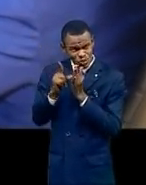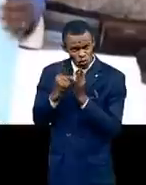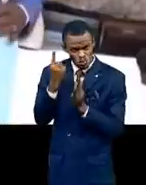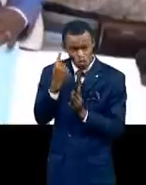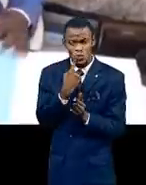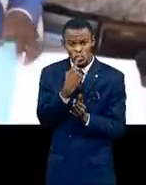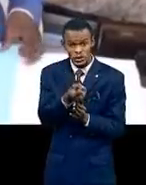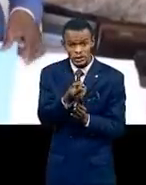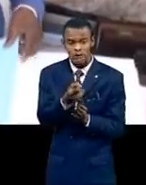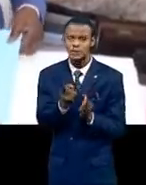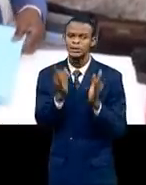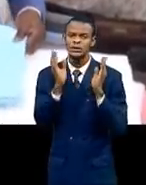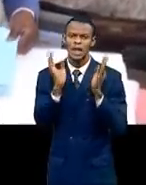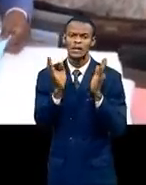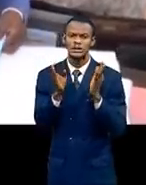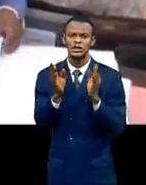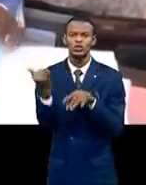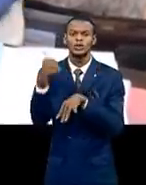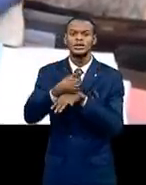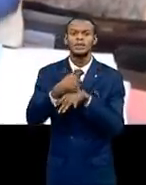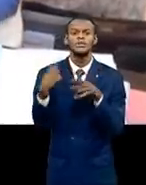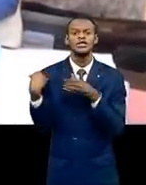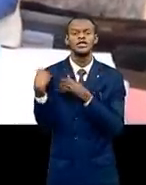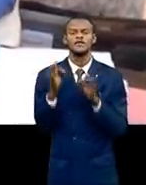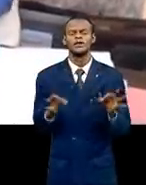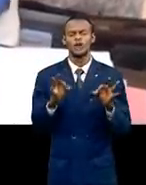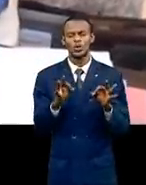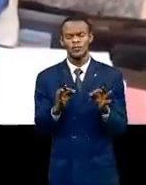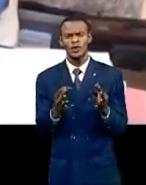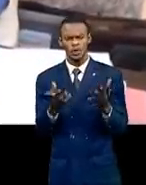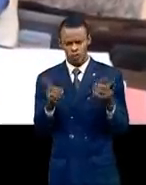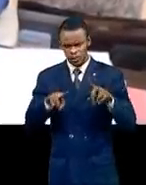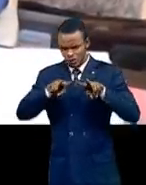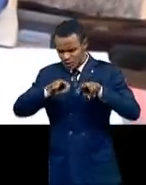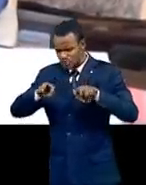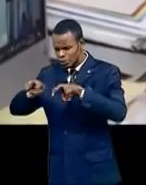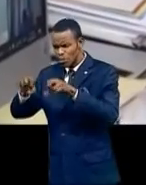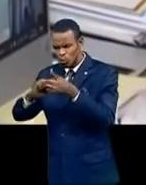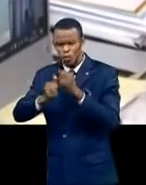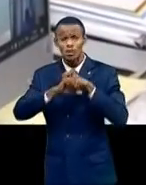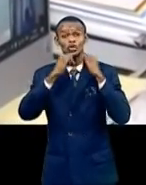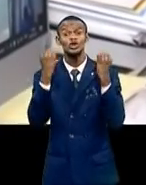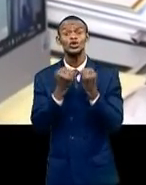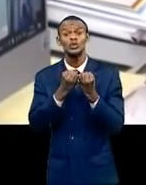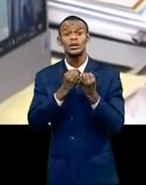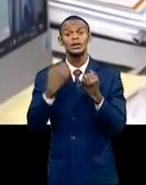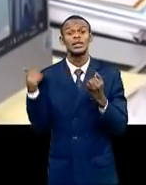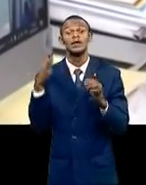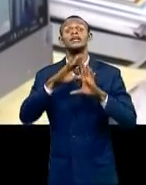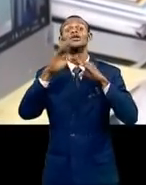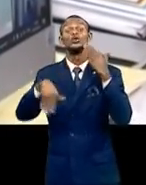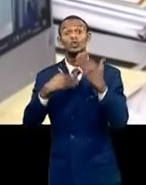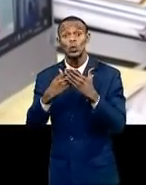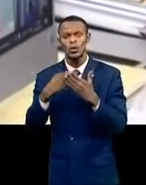signée. À la lumière des états de lieu des entreprises publiques, la ministre d'État, ministre du portefeuille, a